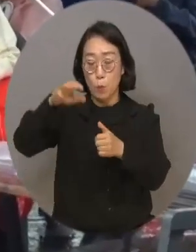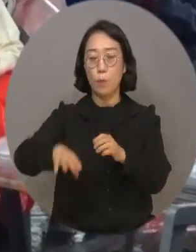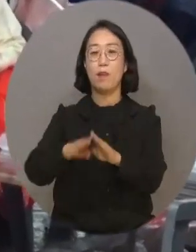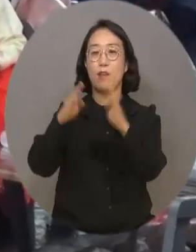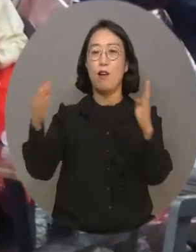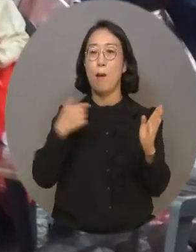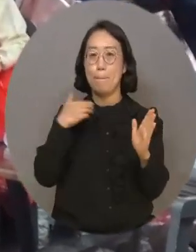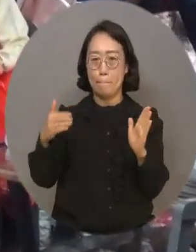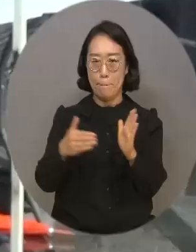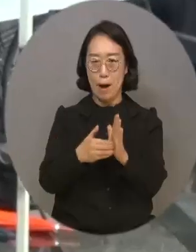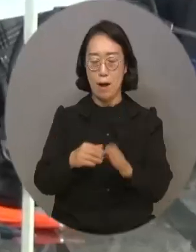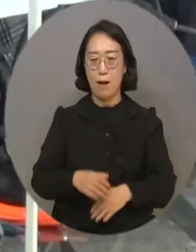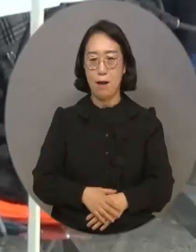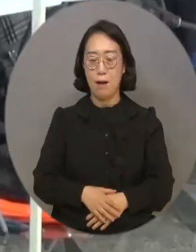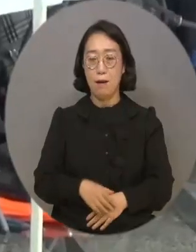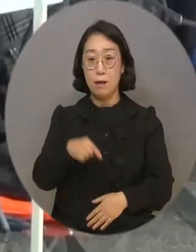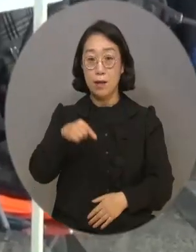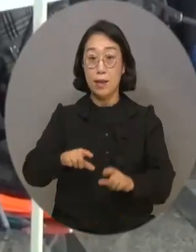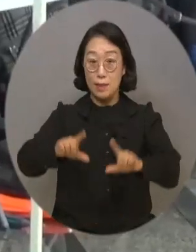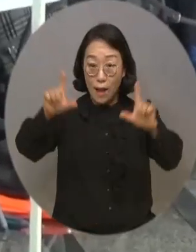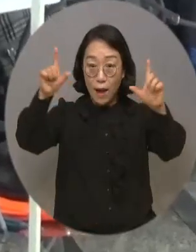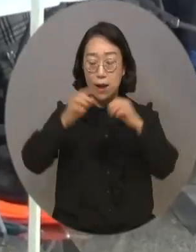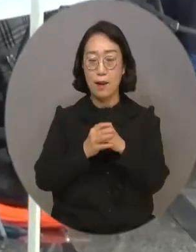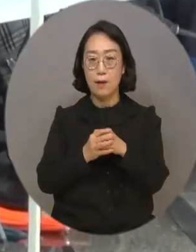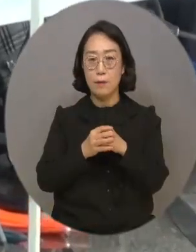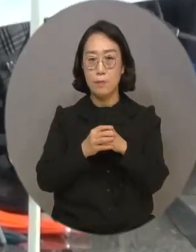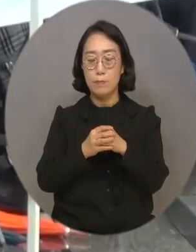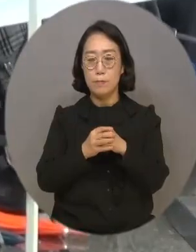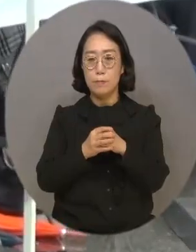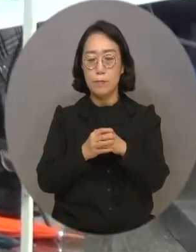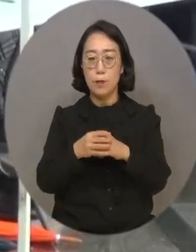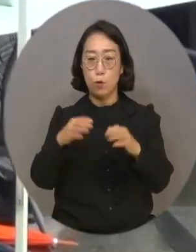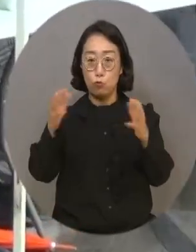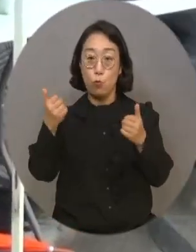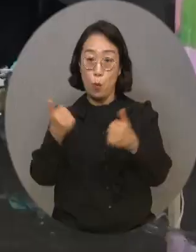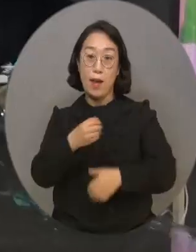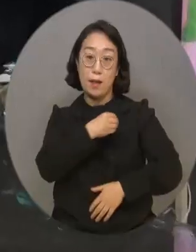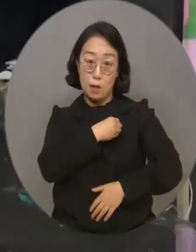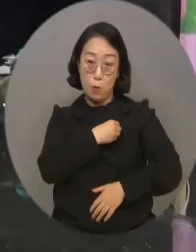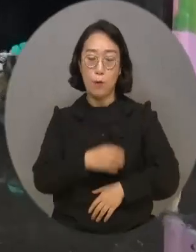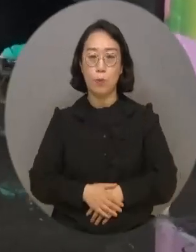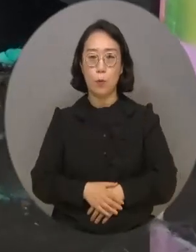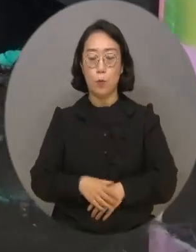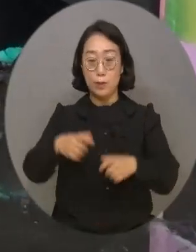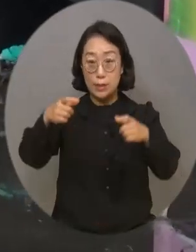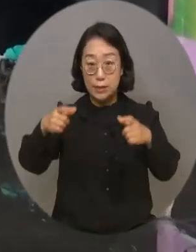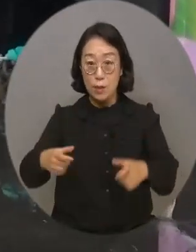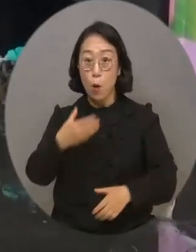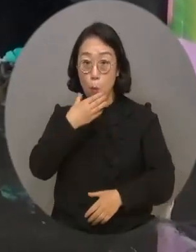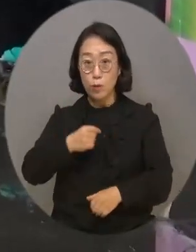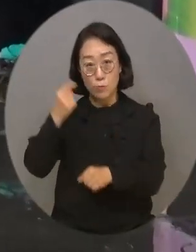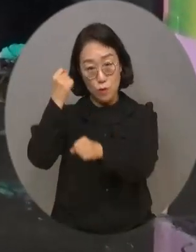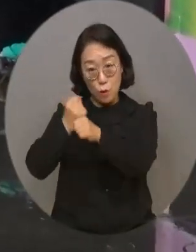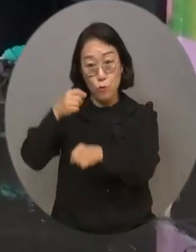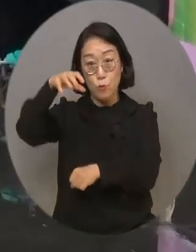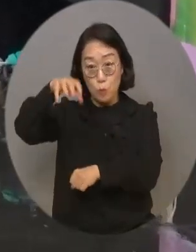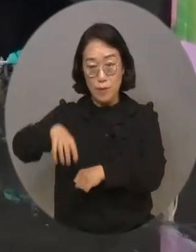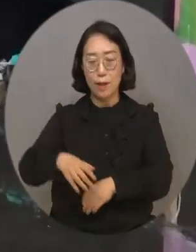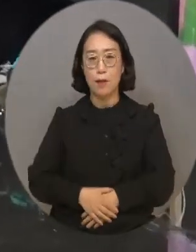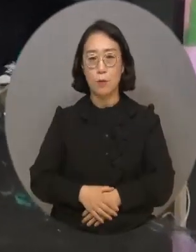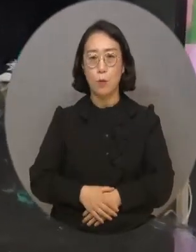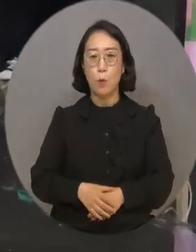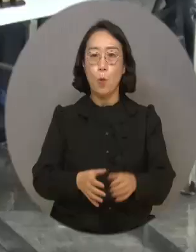열렸습니다. 이날 행사에는 양경숙 국회의원, 김양옥 전북 장애인 복지문제연구소장,